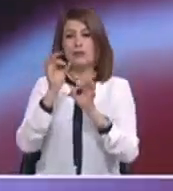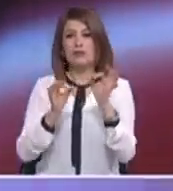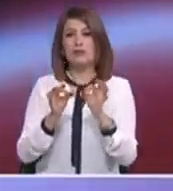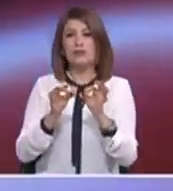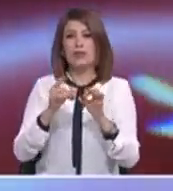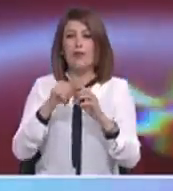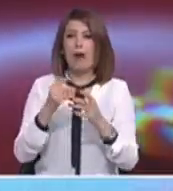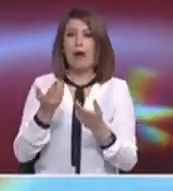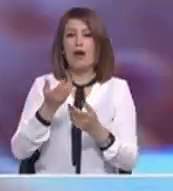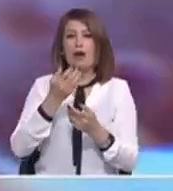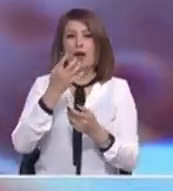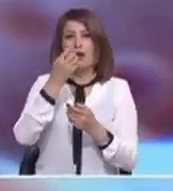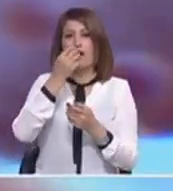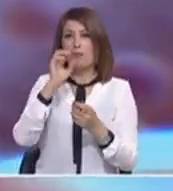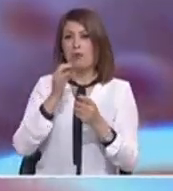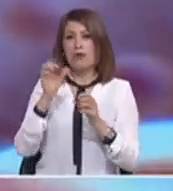صغيره